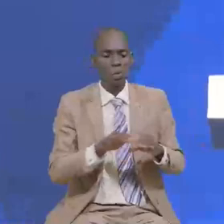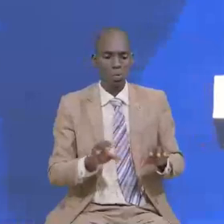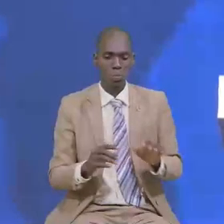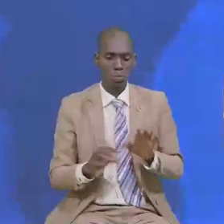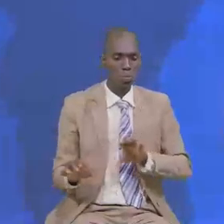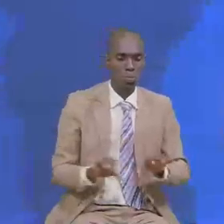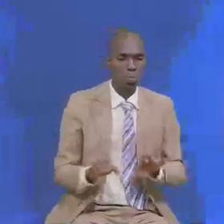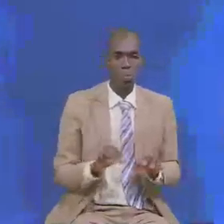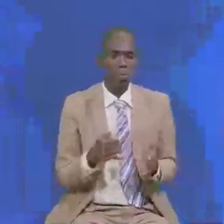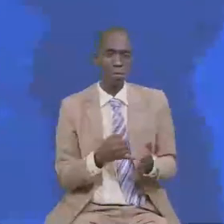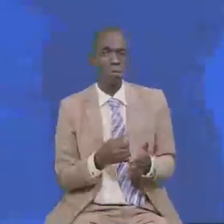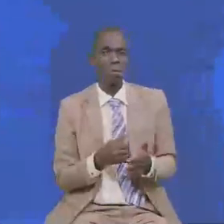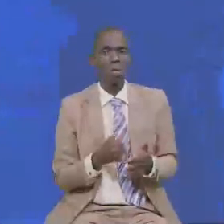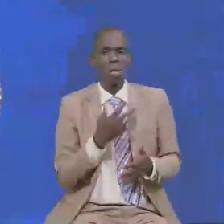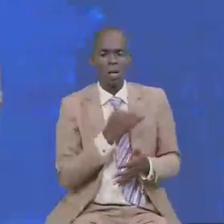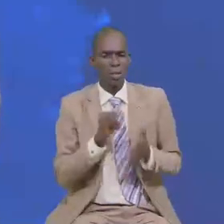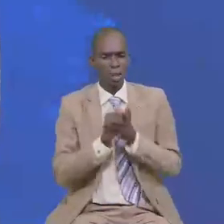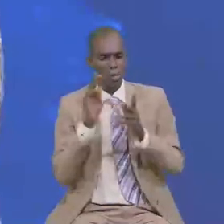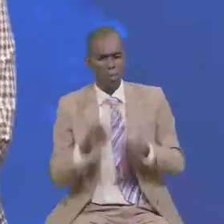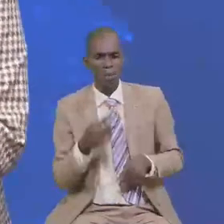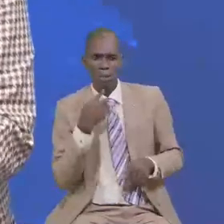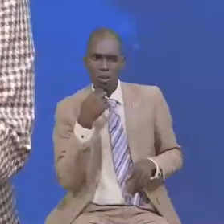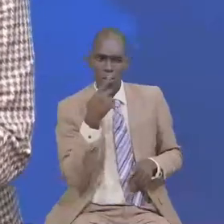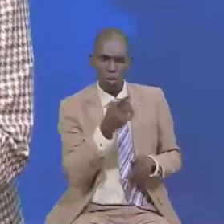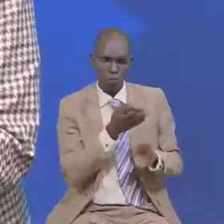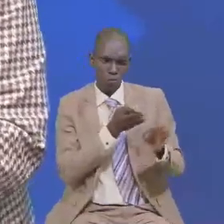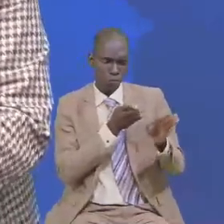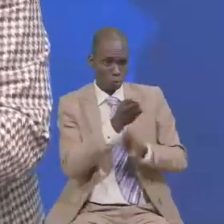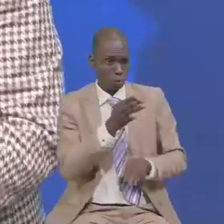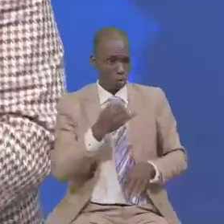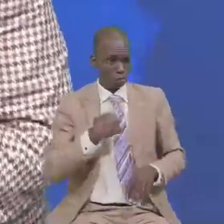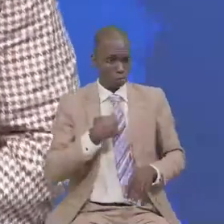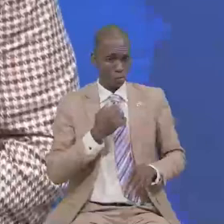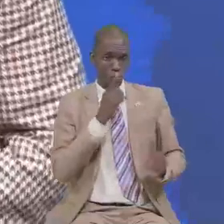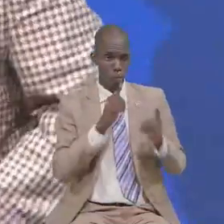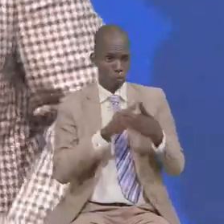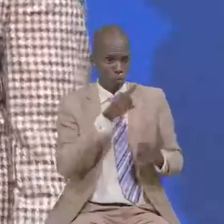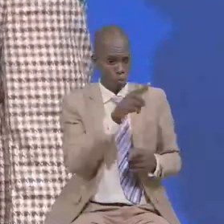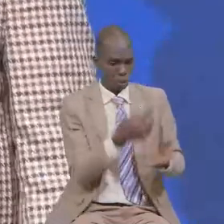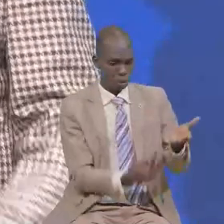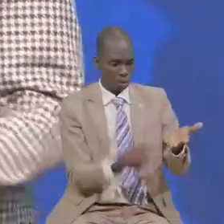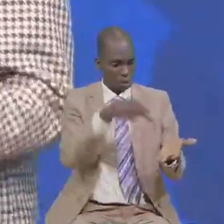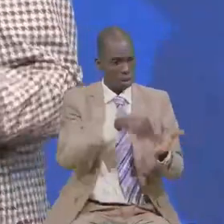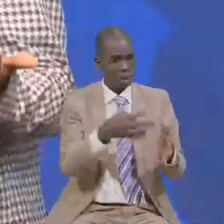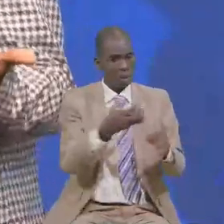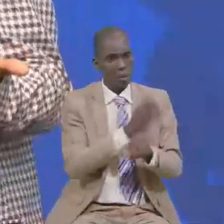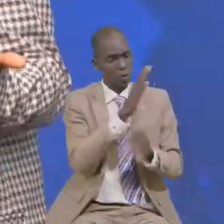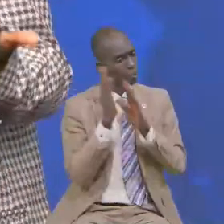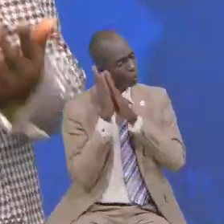pas selon la chose, il t'a dit clairement que mais, je te parle, je te